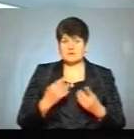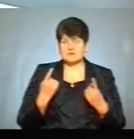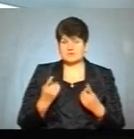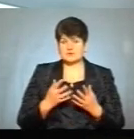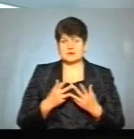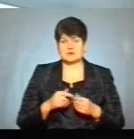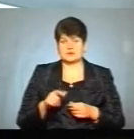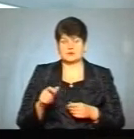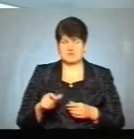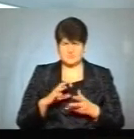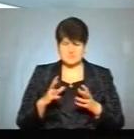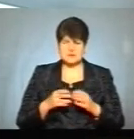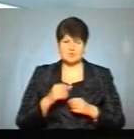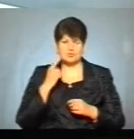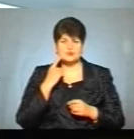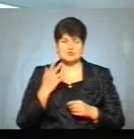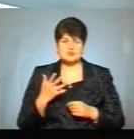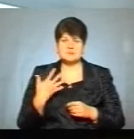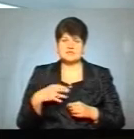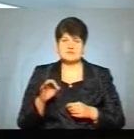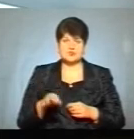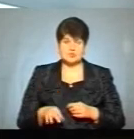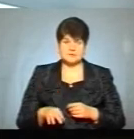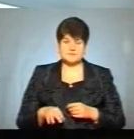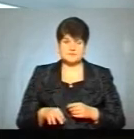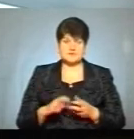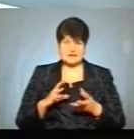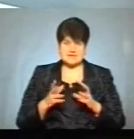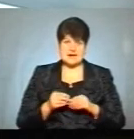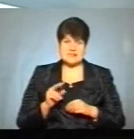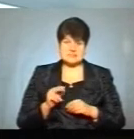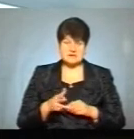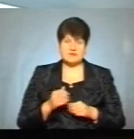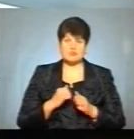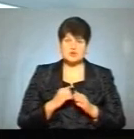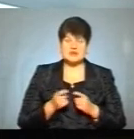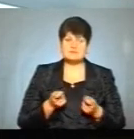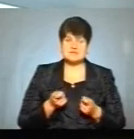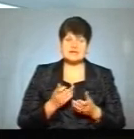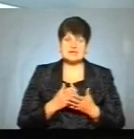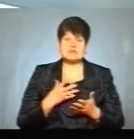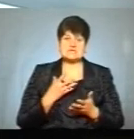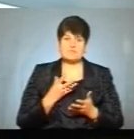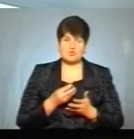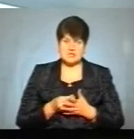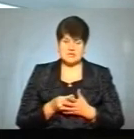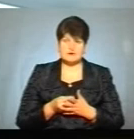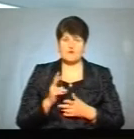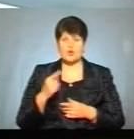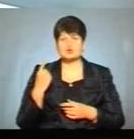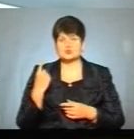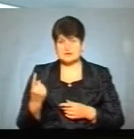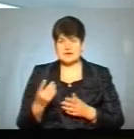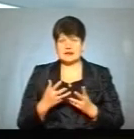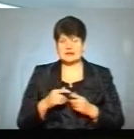так ми в цілому чули, якби на 50%, так? Ну, це загальна така цифра. Але в кожній адміністрації є свої. В когось одна кількість людей